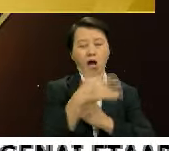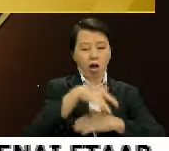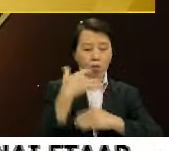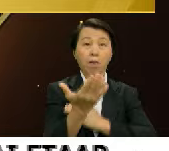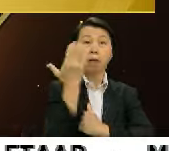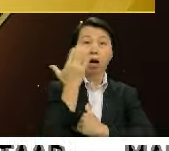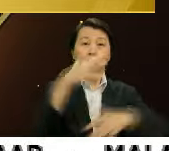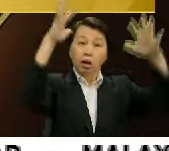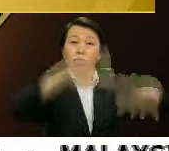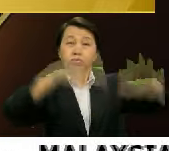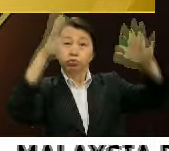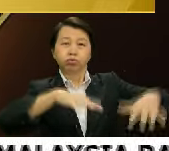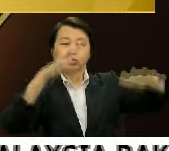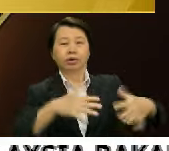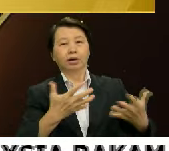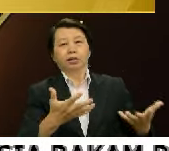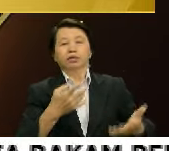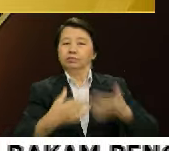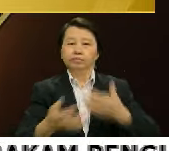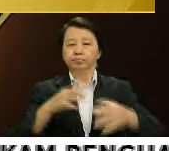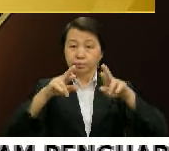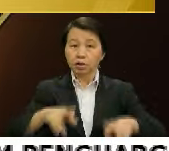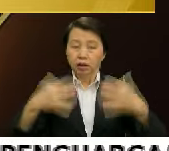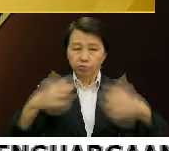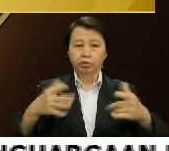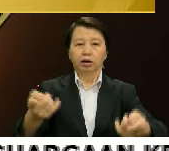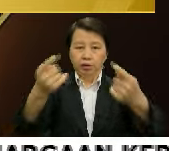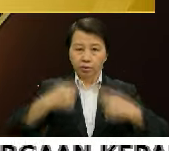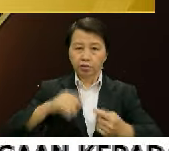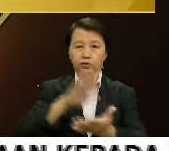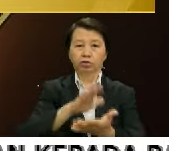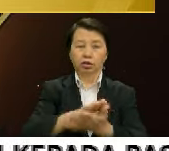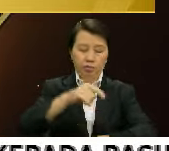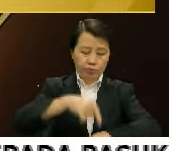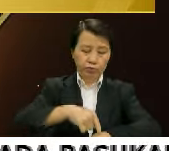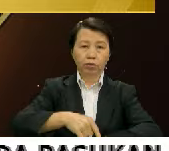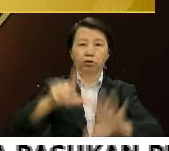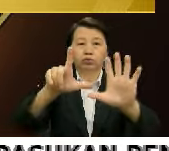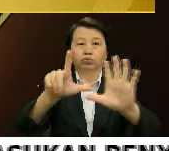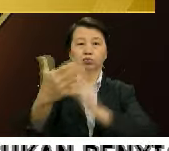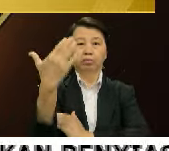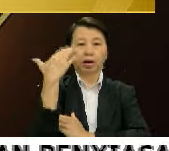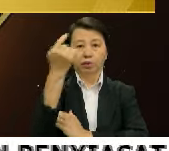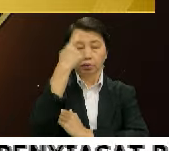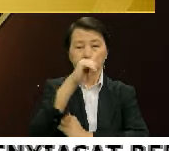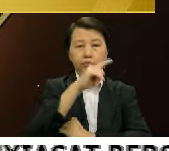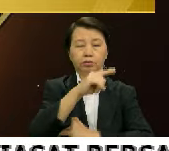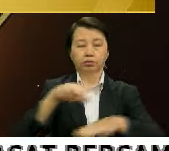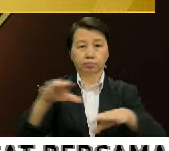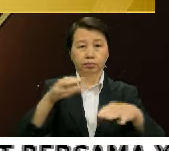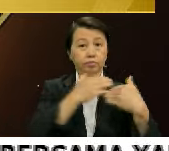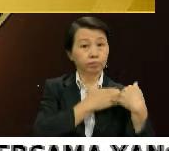tadi, namun para pengundi sudah pun berada di sekitar sekolah ini sejak awal pukul 7 pagi bagi melaksanakan tanggungjawab